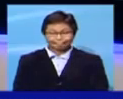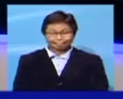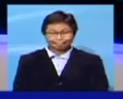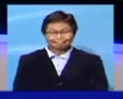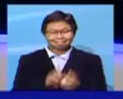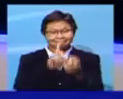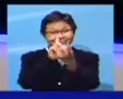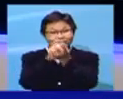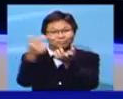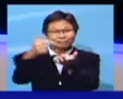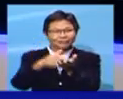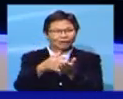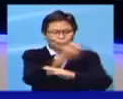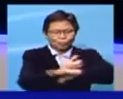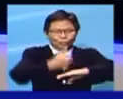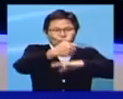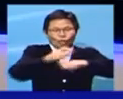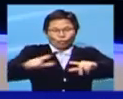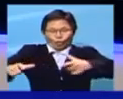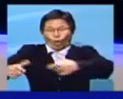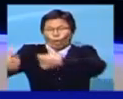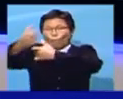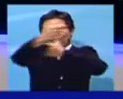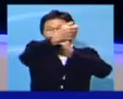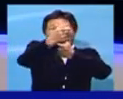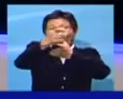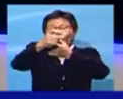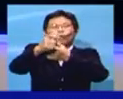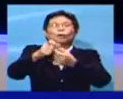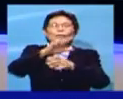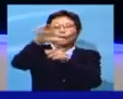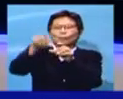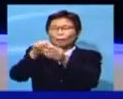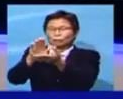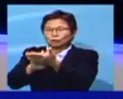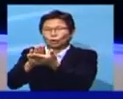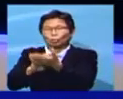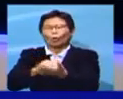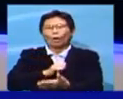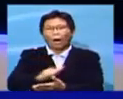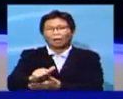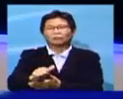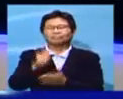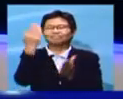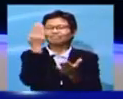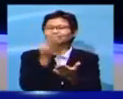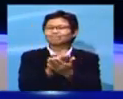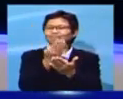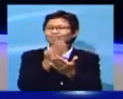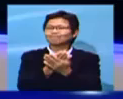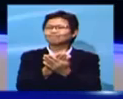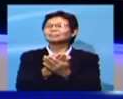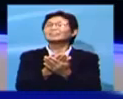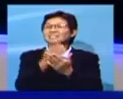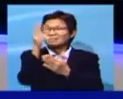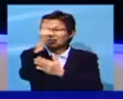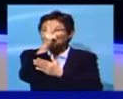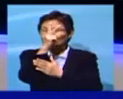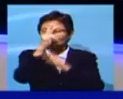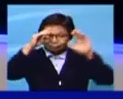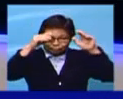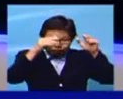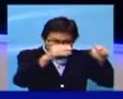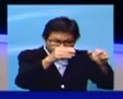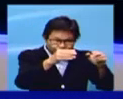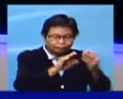bertemu kembali penubuhan skuad Bomba Pondok melibatkan sekolah-sekolah aliran agama membuktikan keprihatinan kerajaan yang tinggi